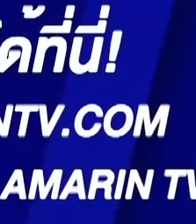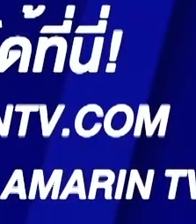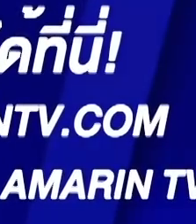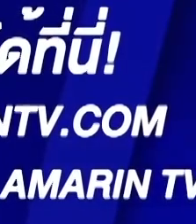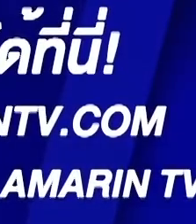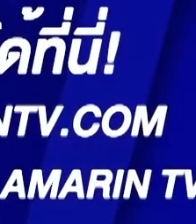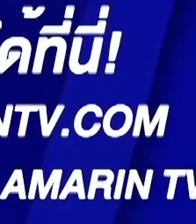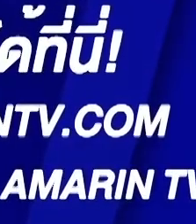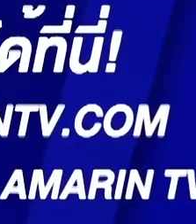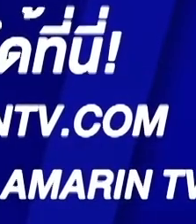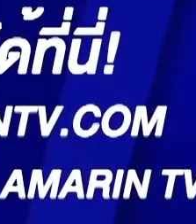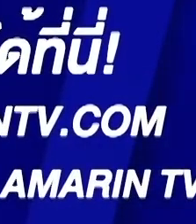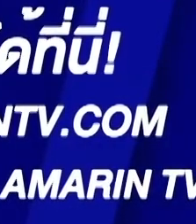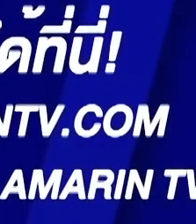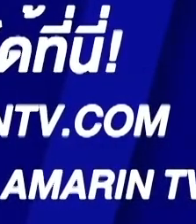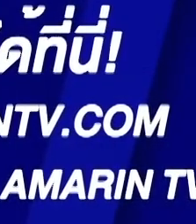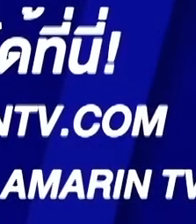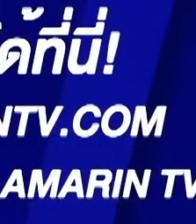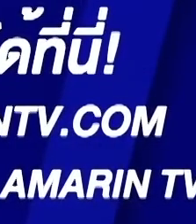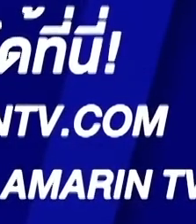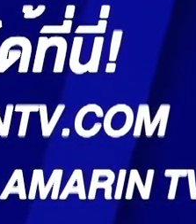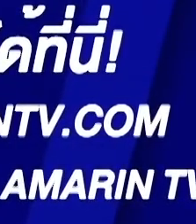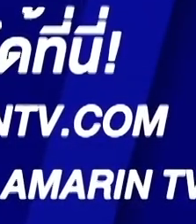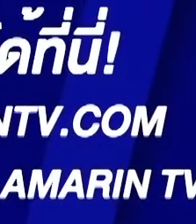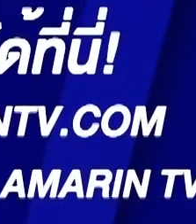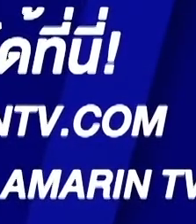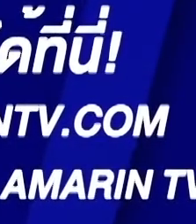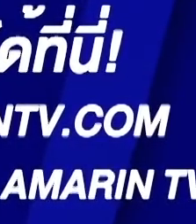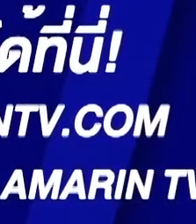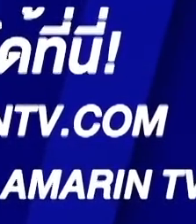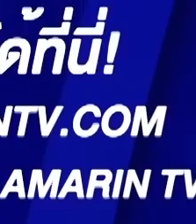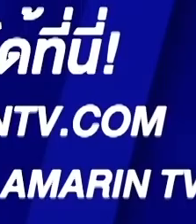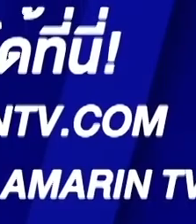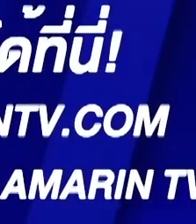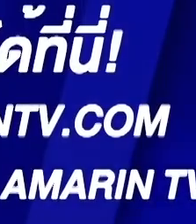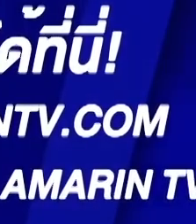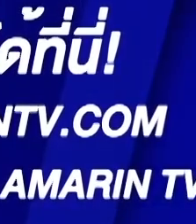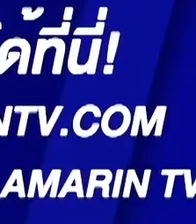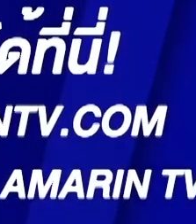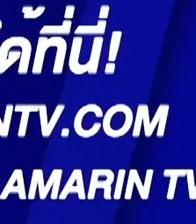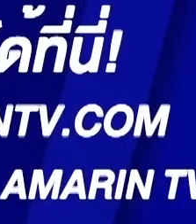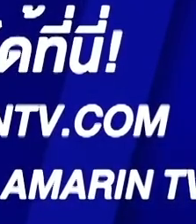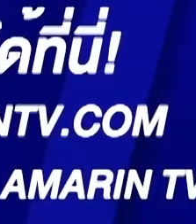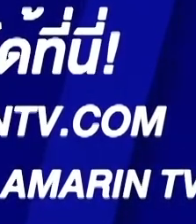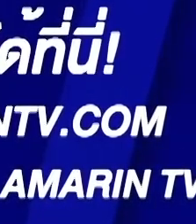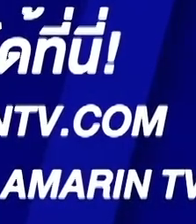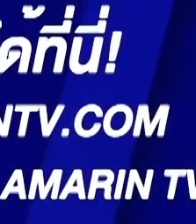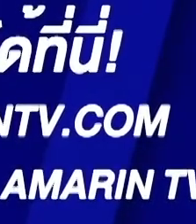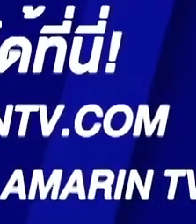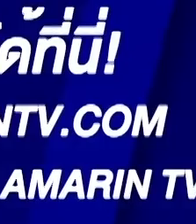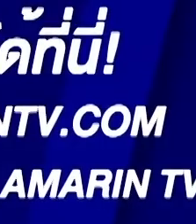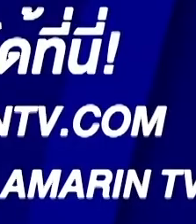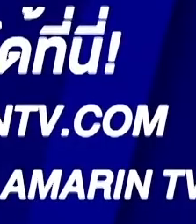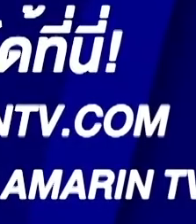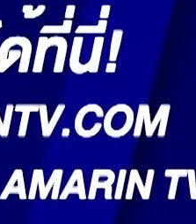ามข่าวเที่ยงอมรินทร์ทีวีทุกวันตั้งแต่เวลา 11:00 น.เป็นต้นไปทางอมรินทร์ทีวีเอชดีช่อง 34ที่นี่ที่เดียวครับ